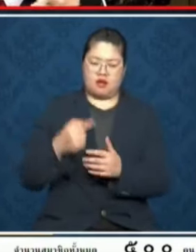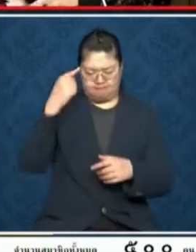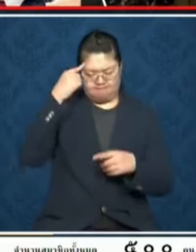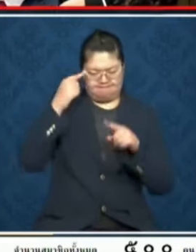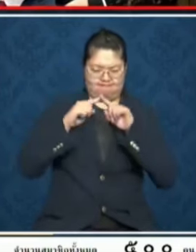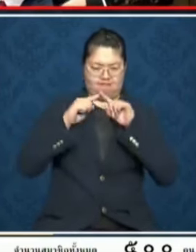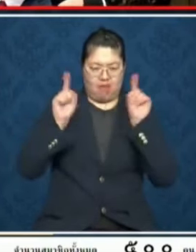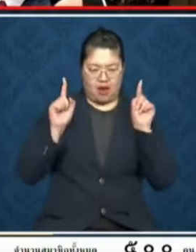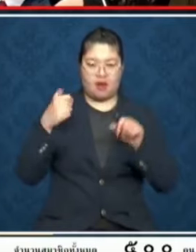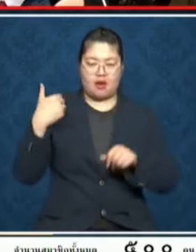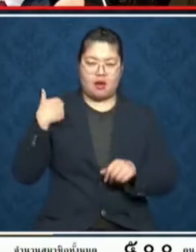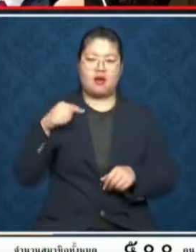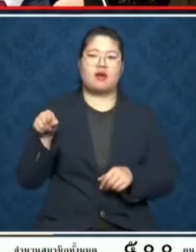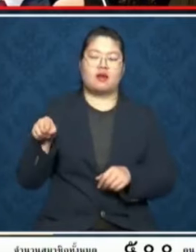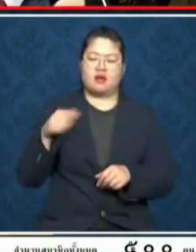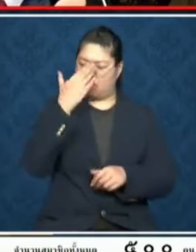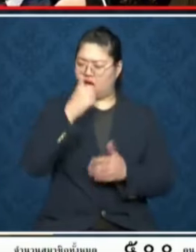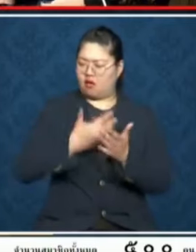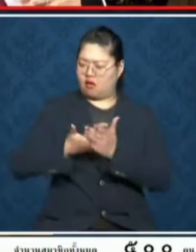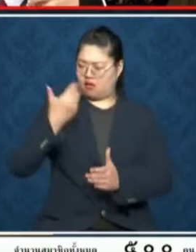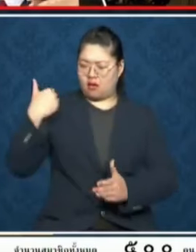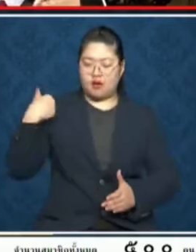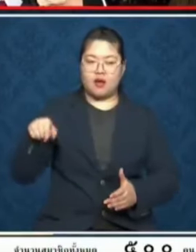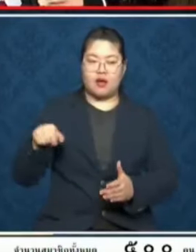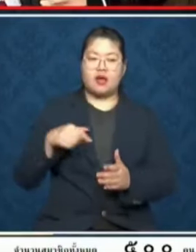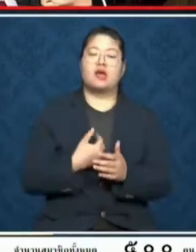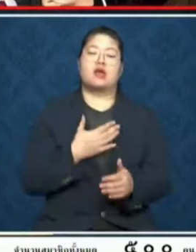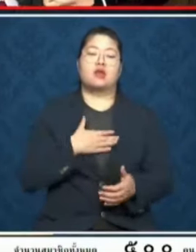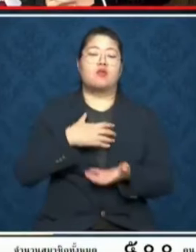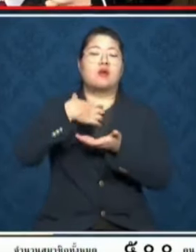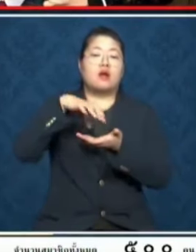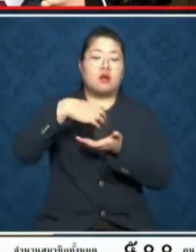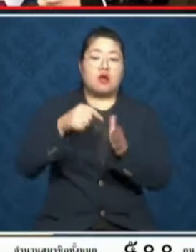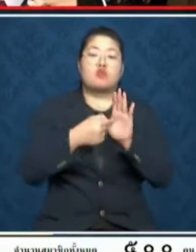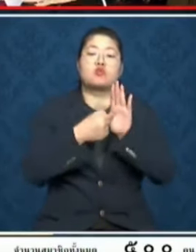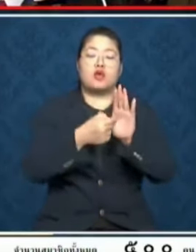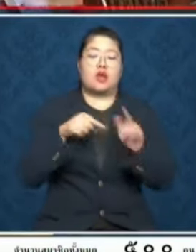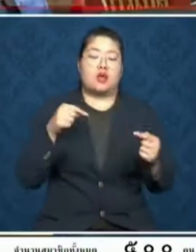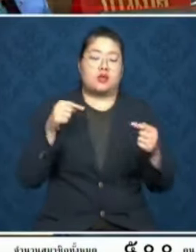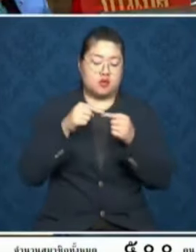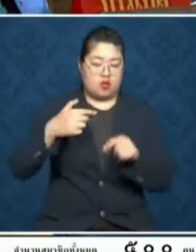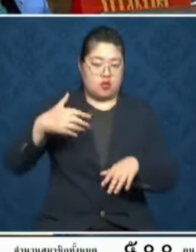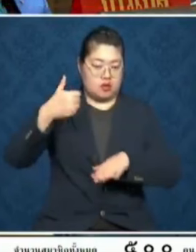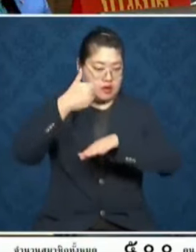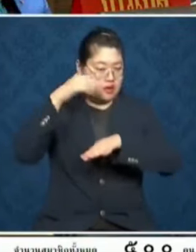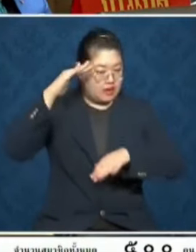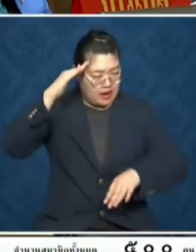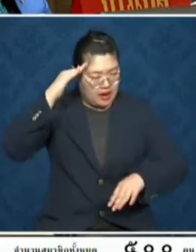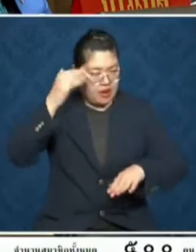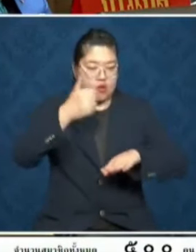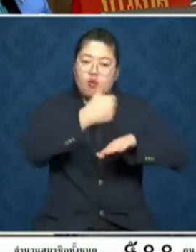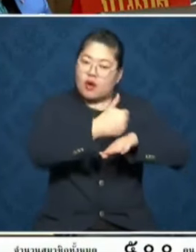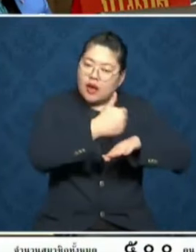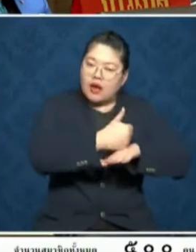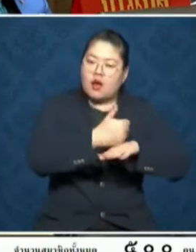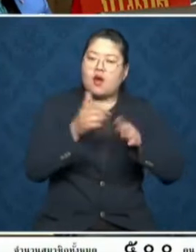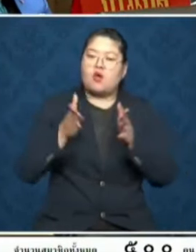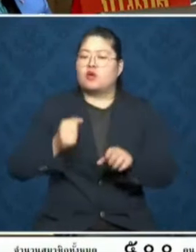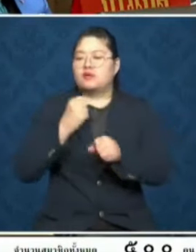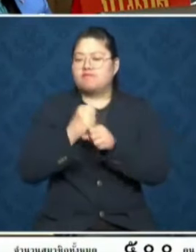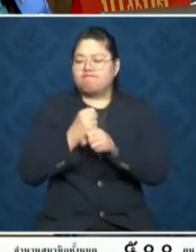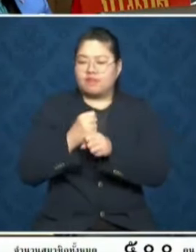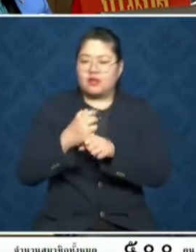ใจอย่างที่ดิฉันเป็นค่ะท่านประธานคะนี่เป็นเพียงตัวอย่างของนายพลการเมืองผู้มั่งคั่งหลังจากลงจาก